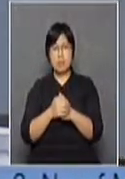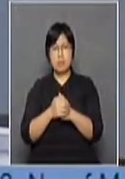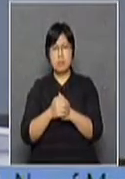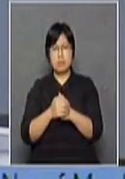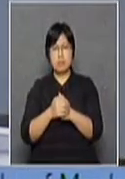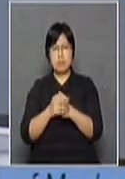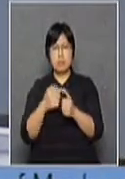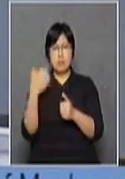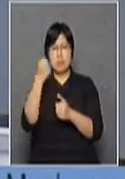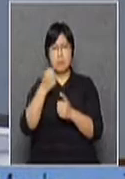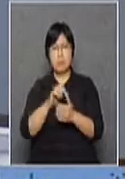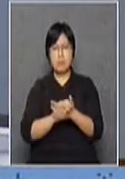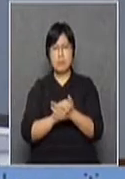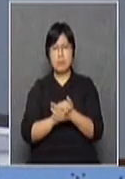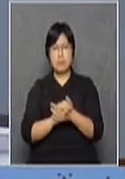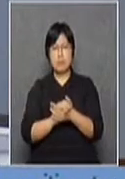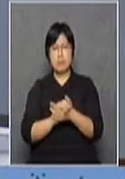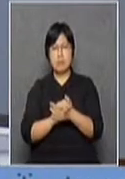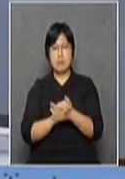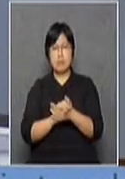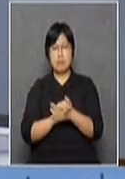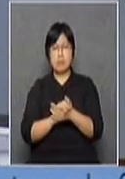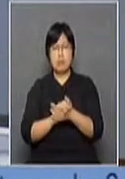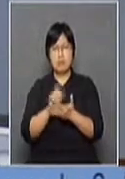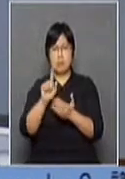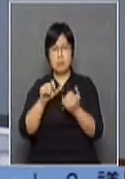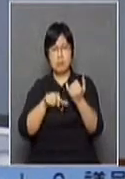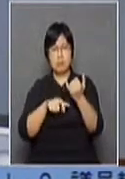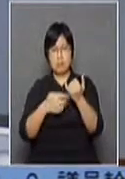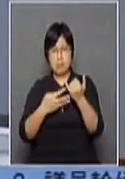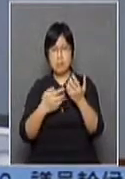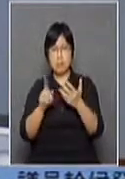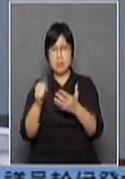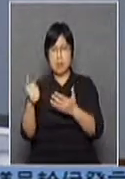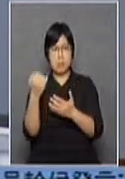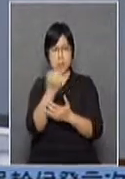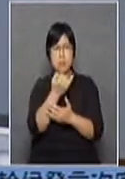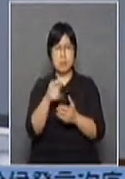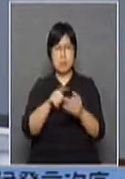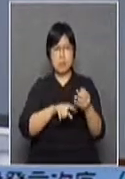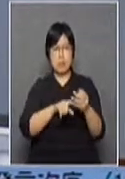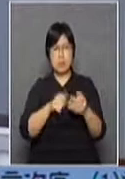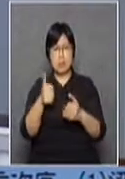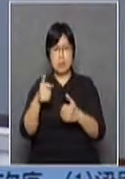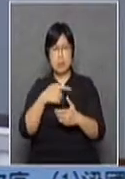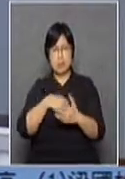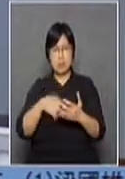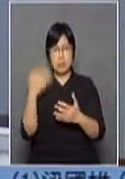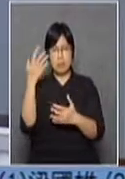主席，嗱，即係到底六四誰是誰非咧？就阿謝偉銓議員咧就話搞唔清